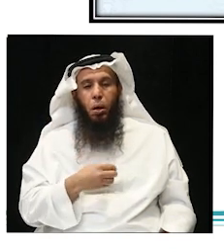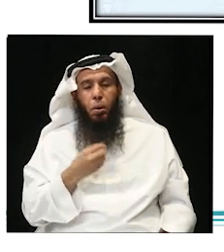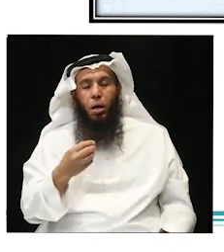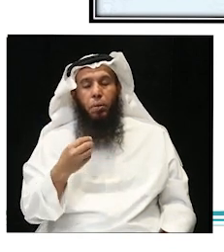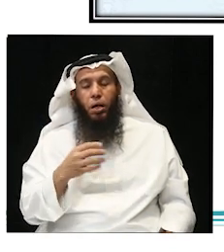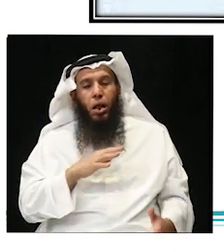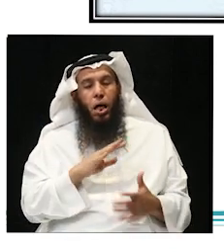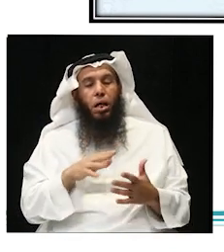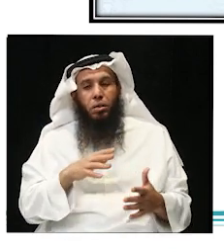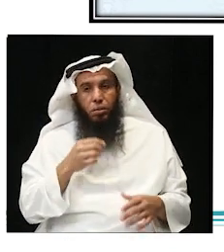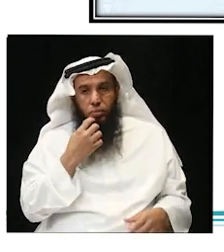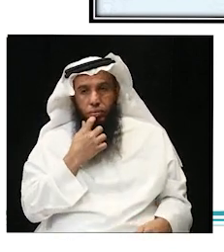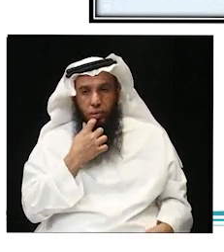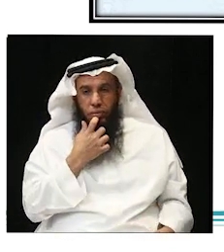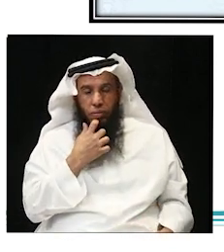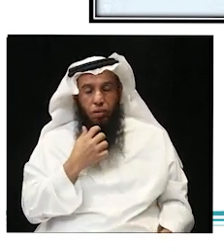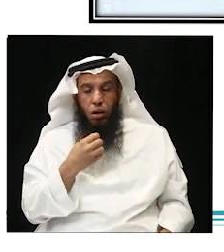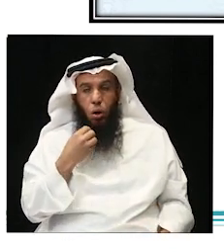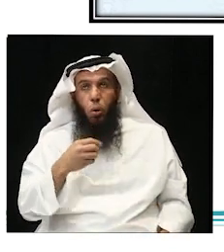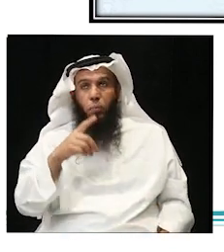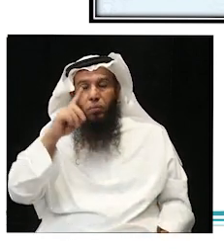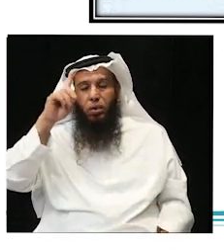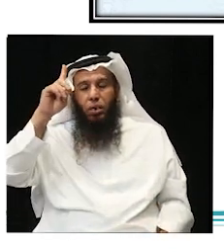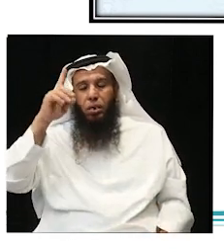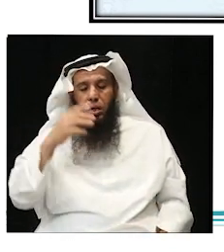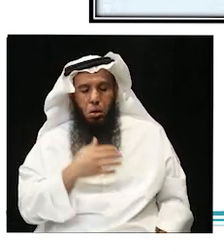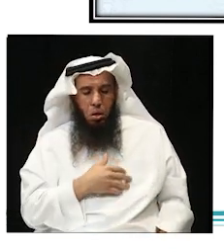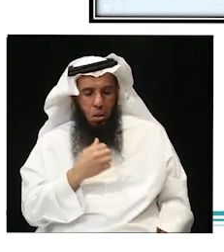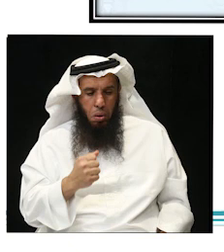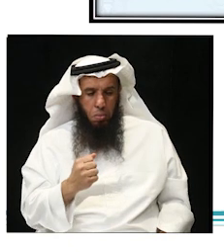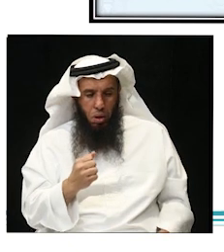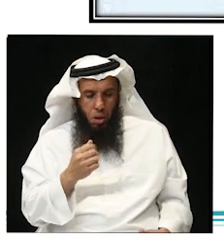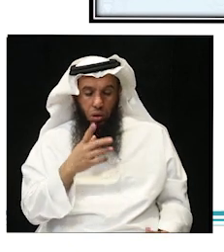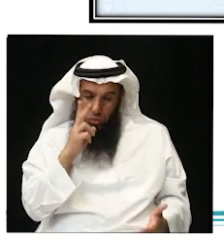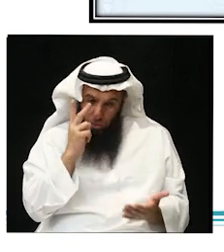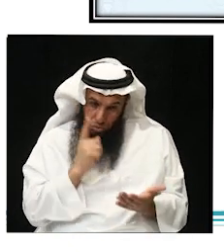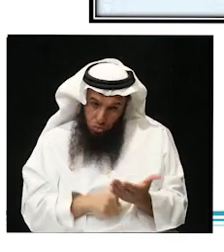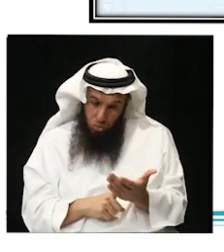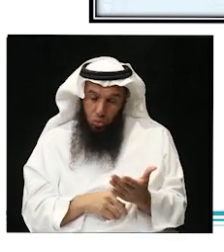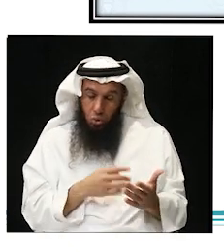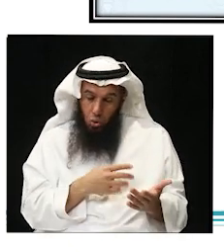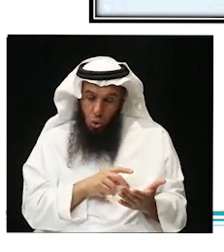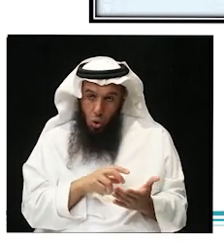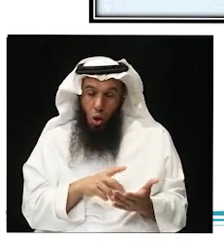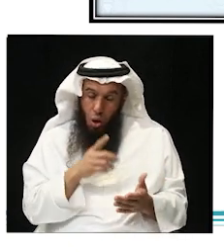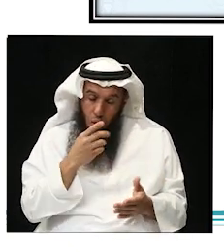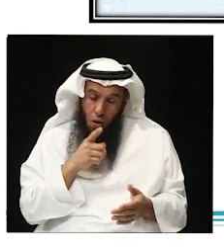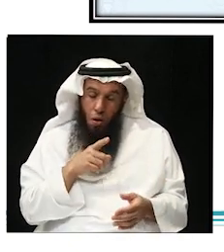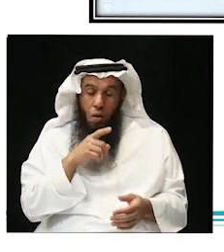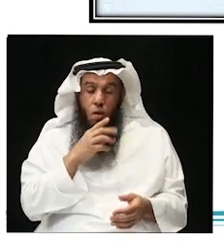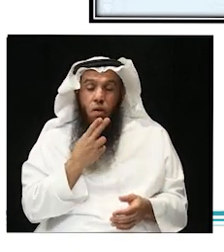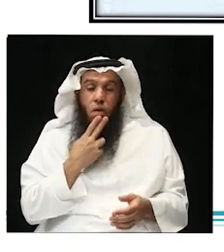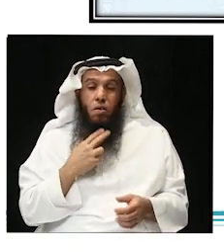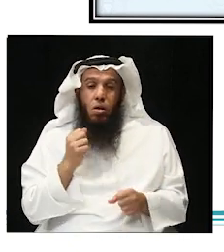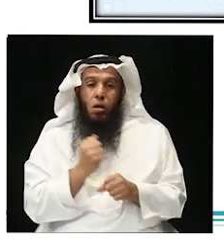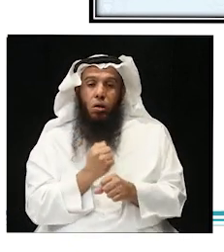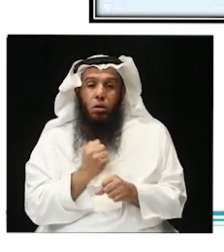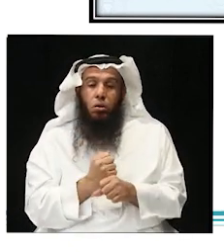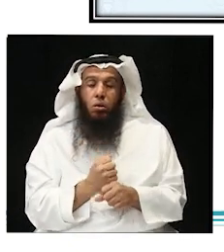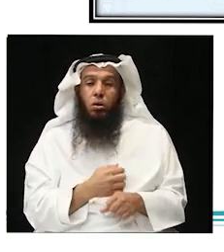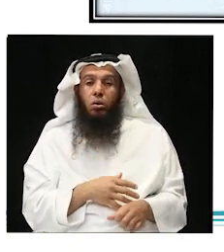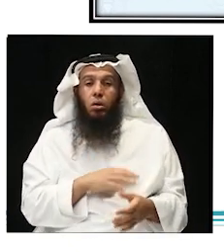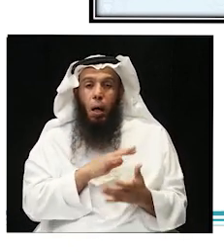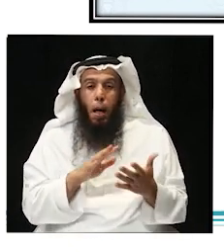في هذه المراجعة لصفحة 51 و52، الحب في الله والبغض في الله. ما معنى البغض في الله؟ هذا هو